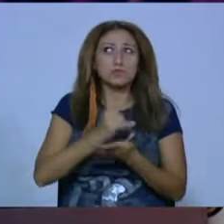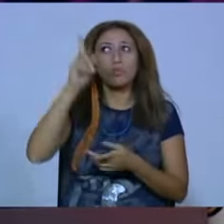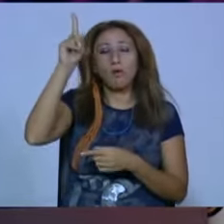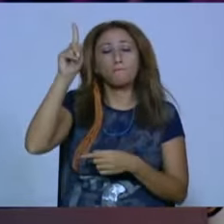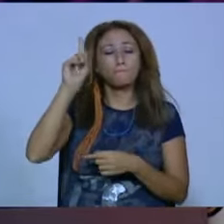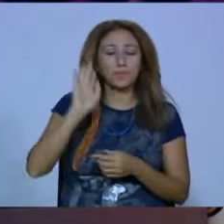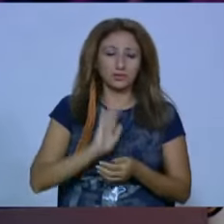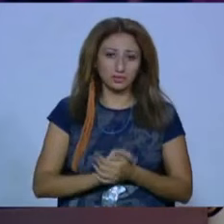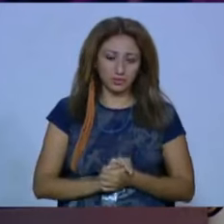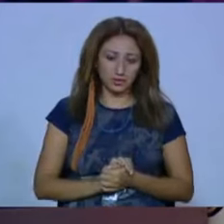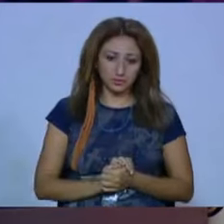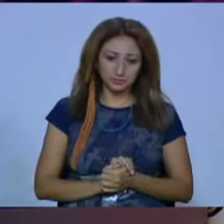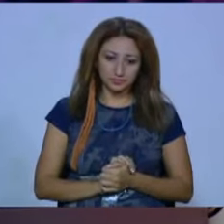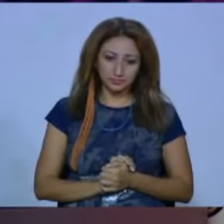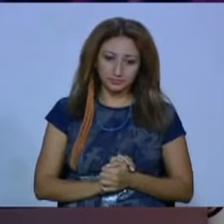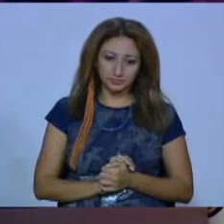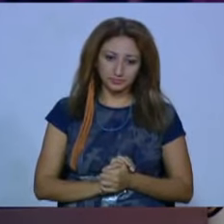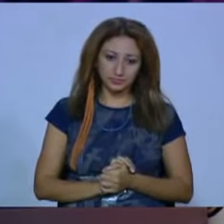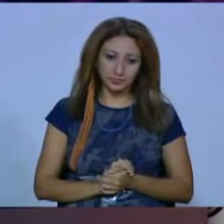تنفيذ اراده الله.